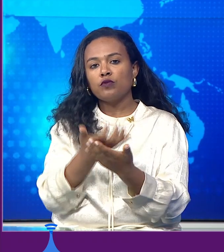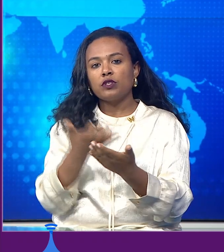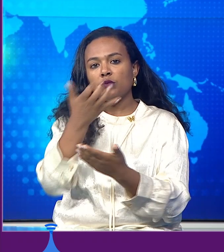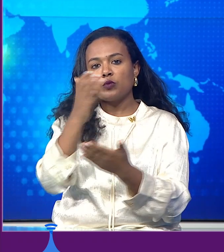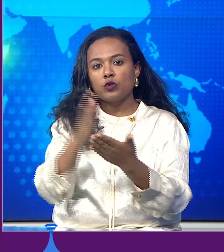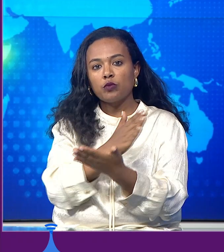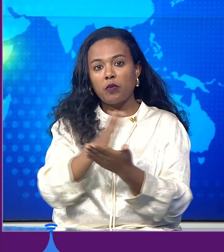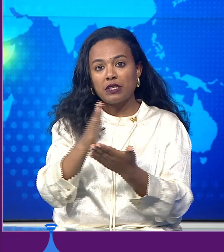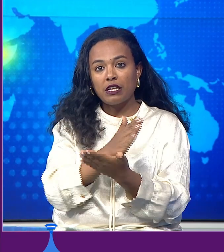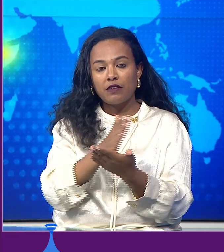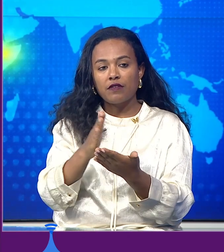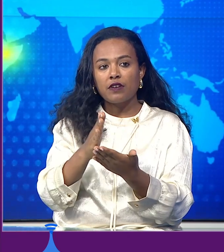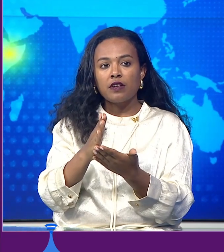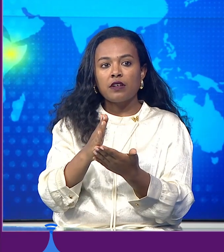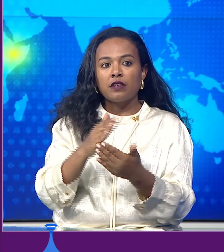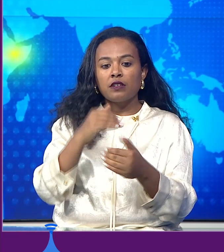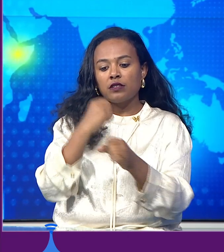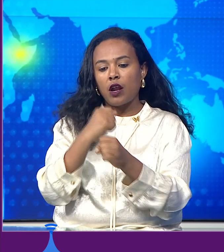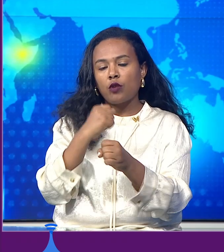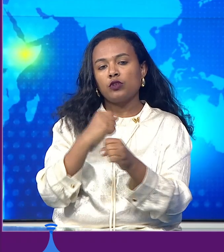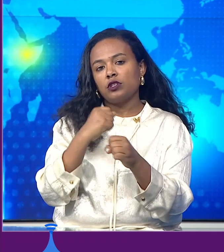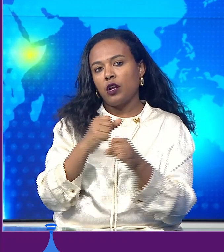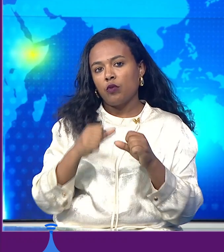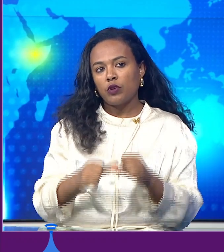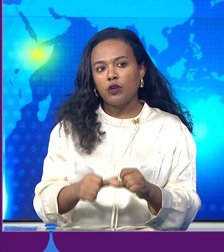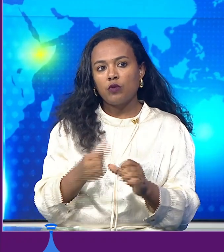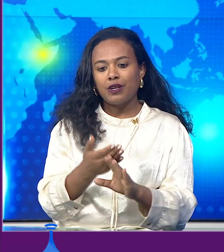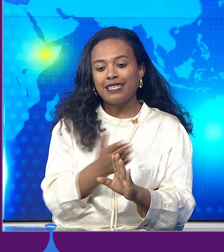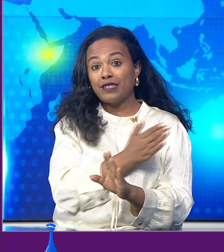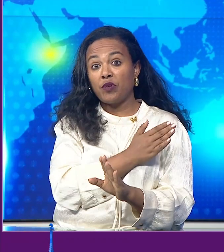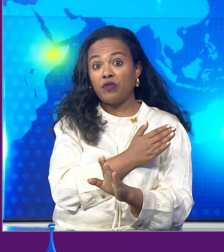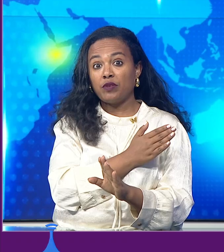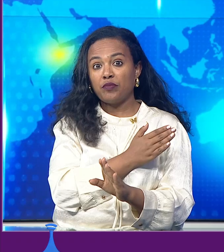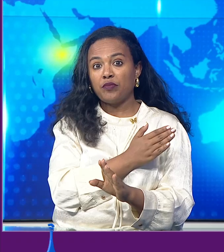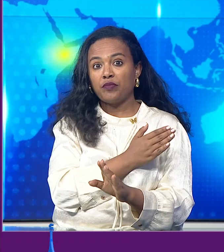በማሳተፍ የከተራ ስራ ነው ስናጠናክር የነበረው። ከዚህም በፊትም